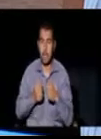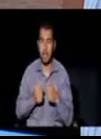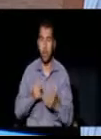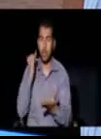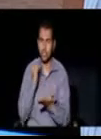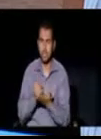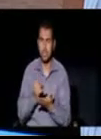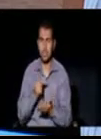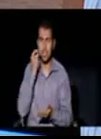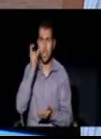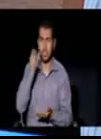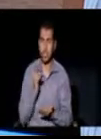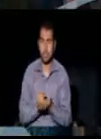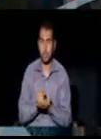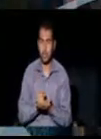نقف مع حاجه زي دي.